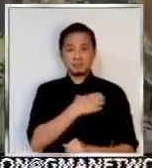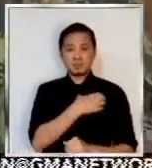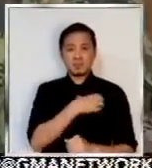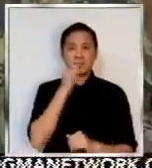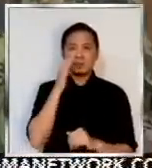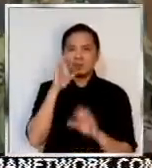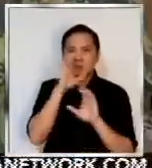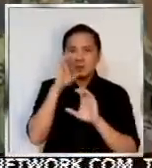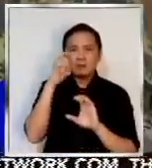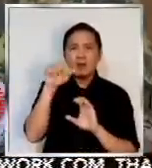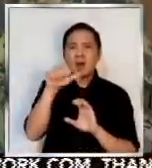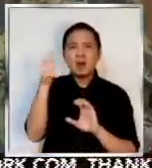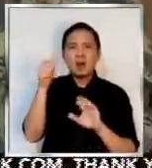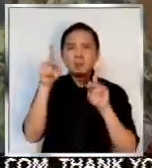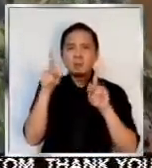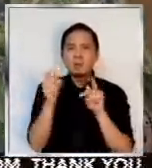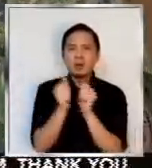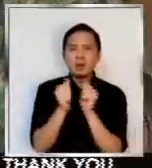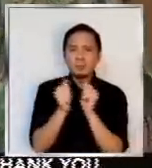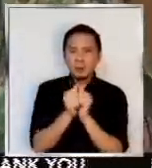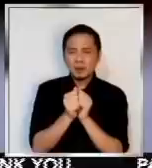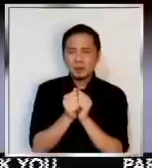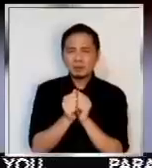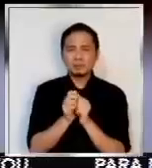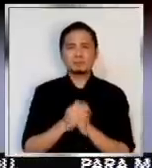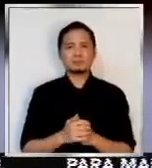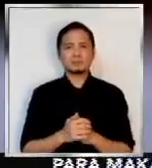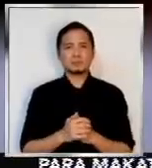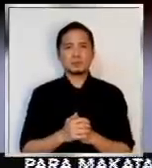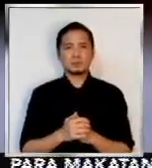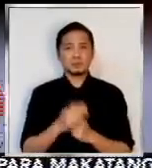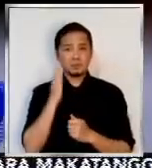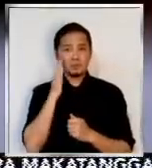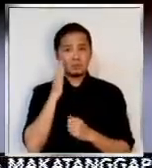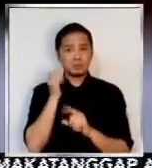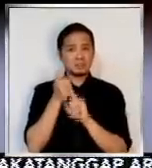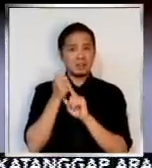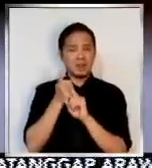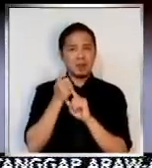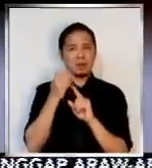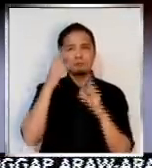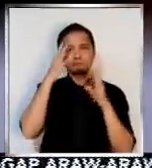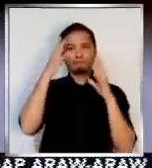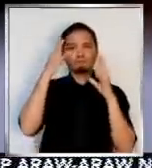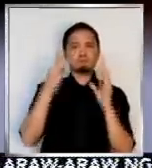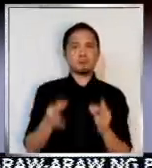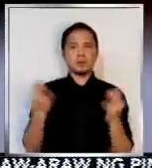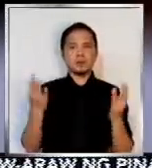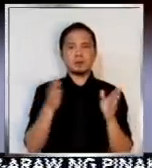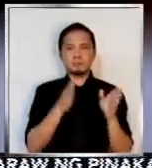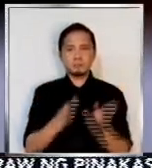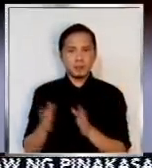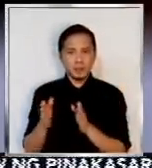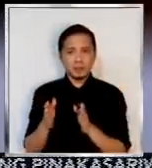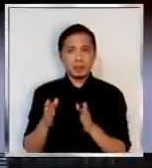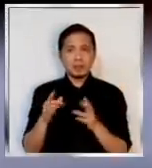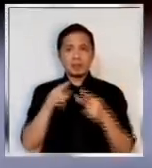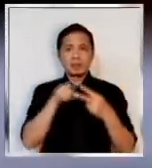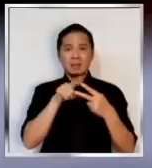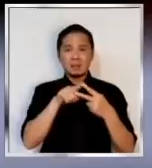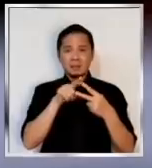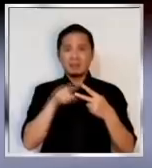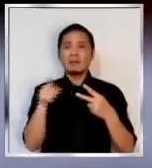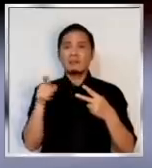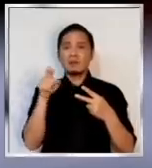ang pinali natin is with several Jardos and Jindos. Okay. Ayon sa mga pulis, si Santiago na taga Valenzuela ang driver ng motorsiklo at